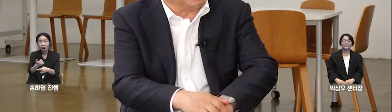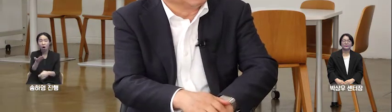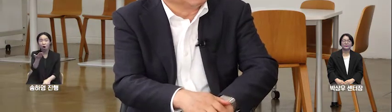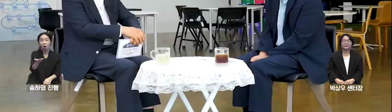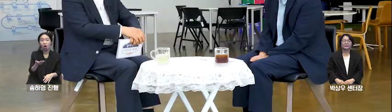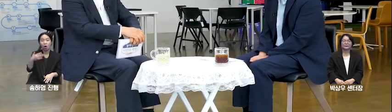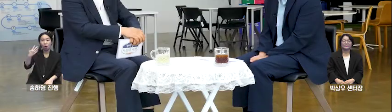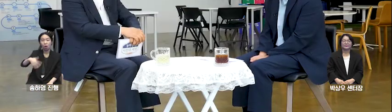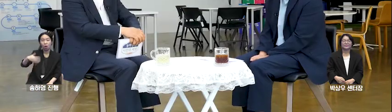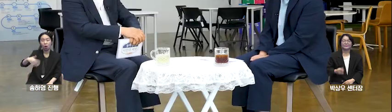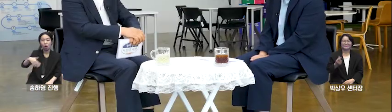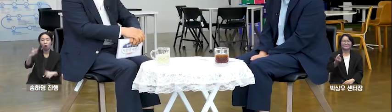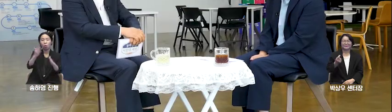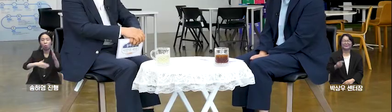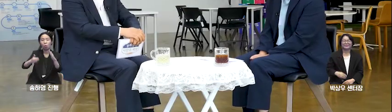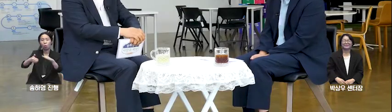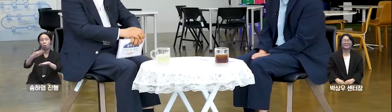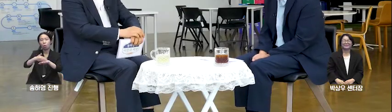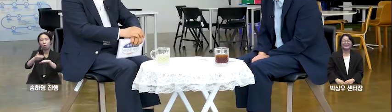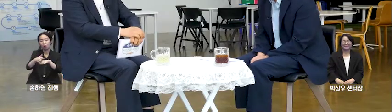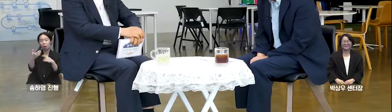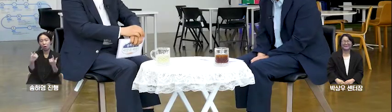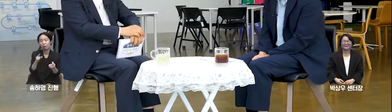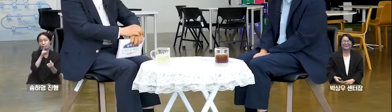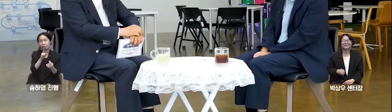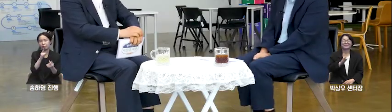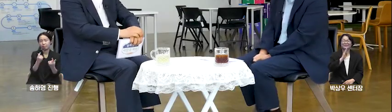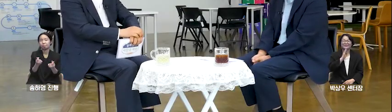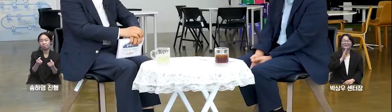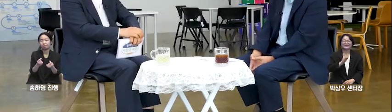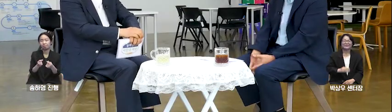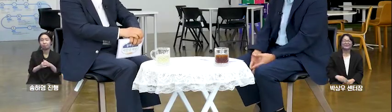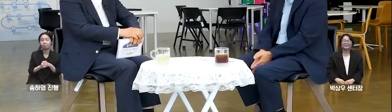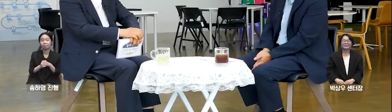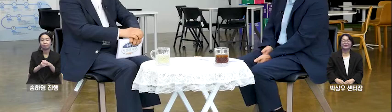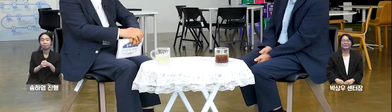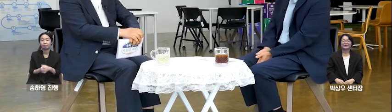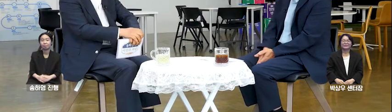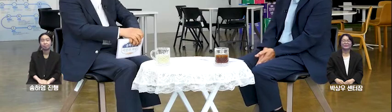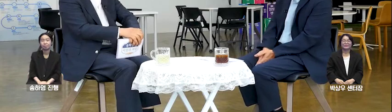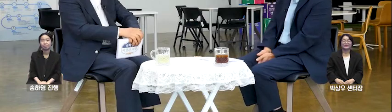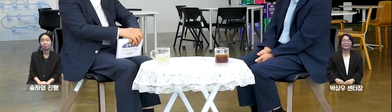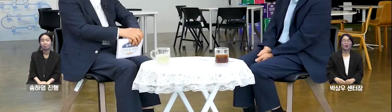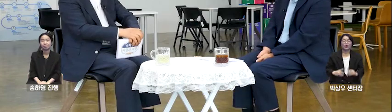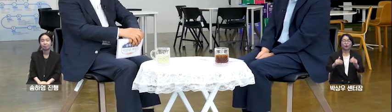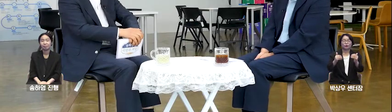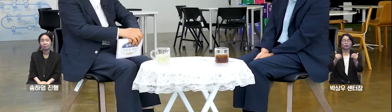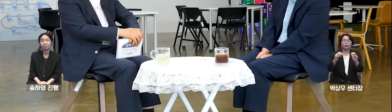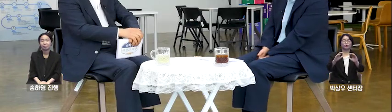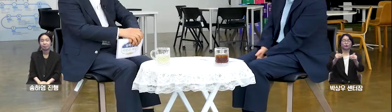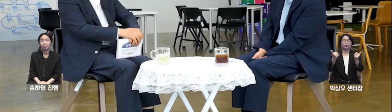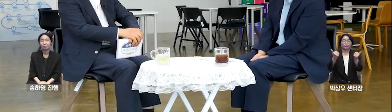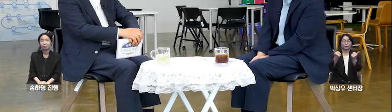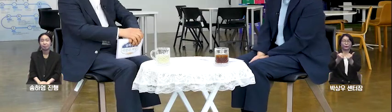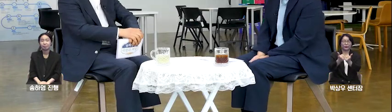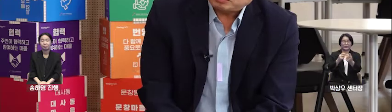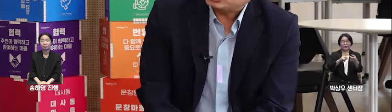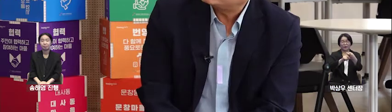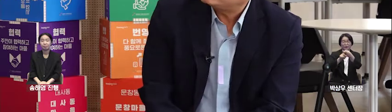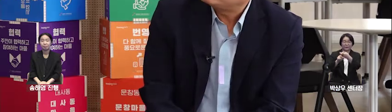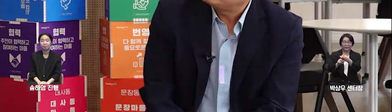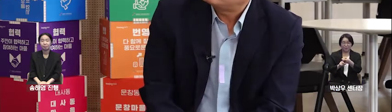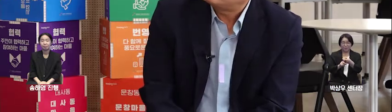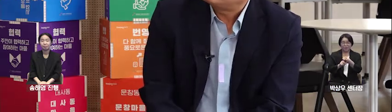그러니까. 예. 공공건달 맞는 것 같아요. 예, 그것 같습니다. 총선연대나